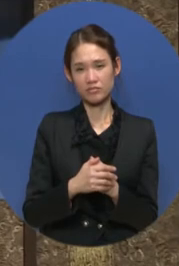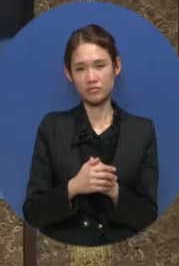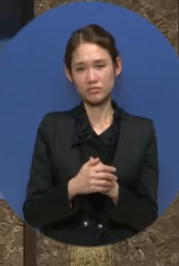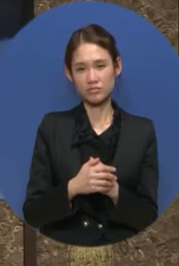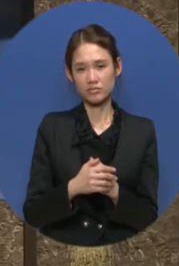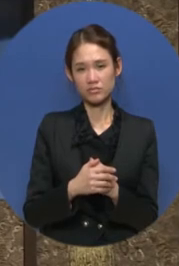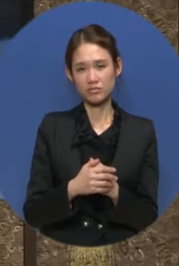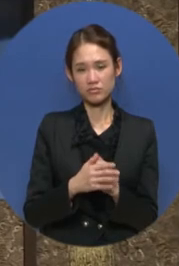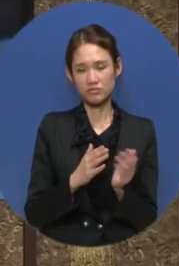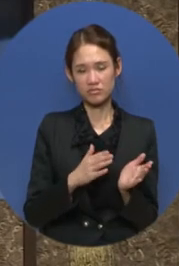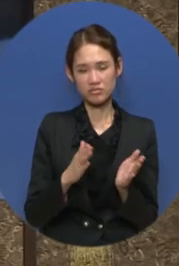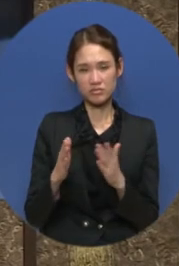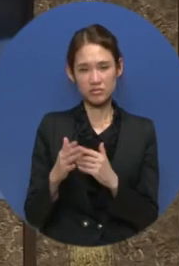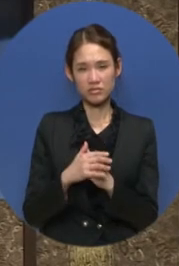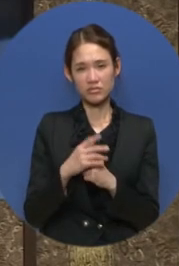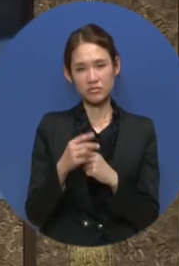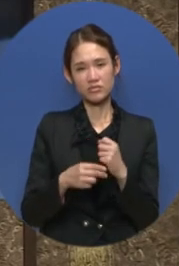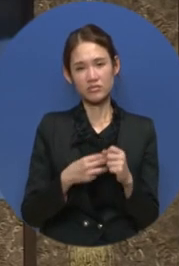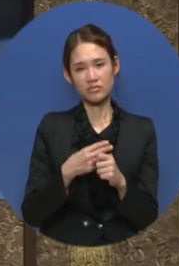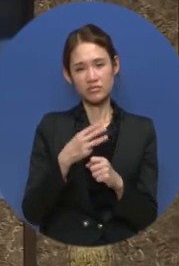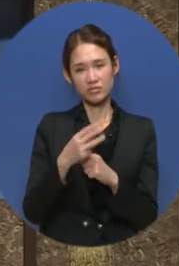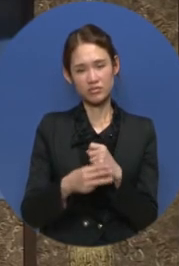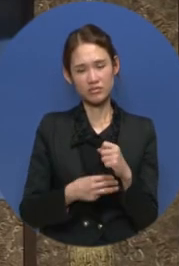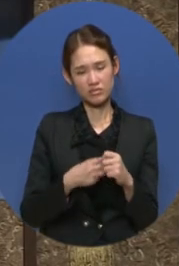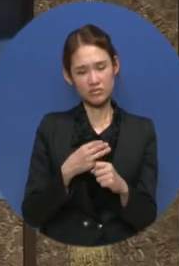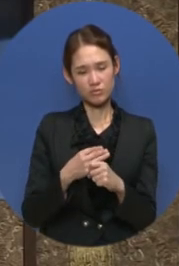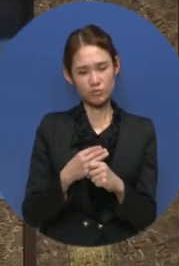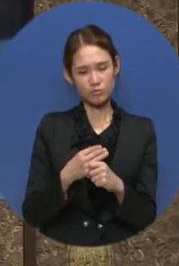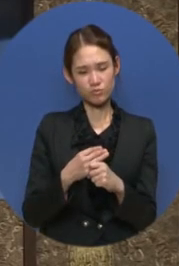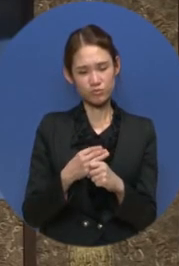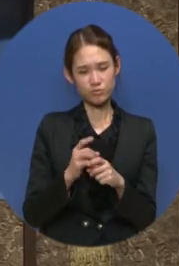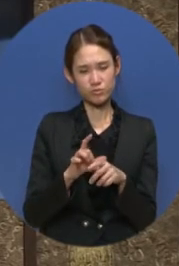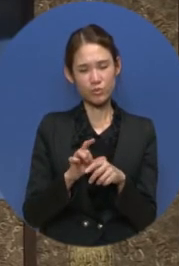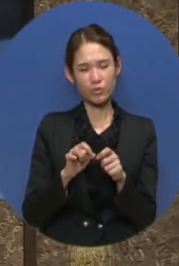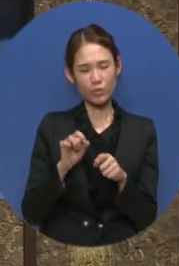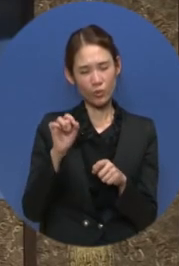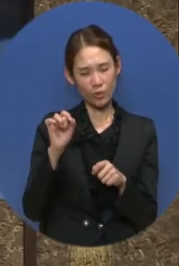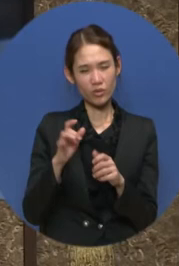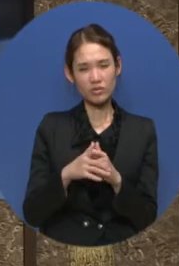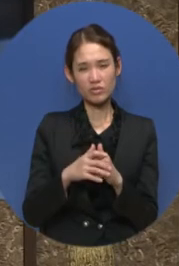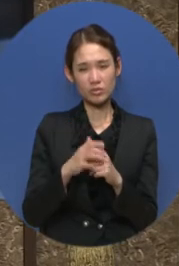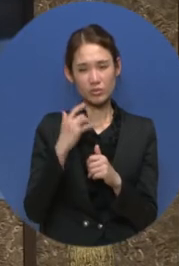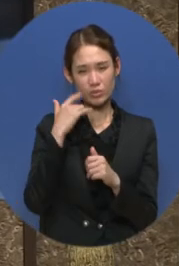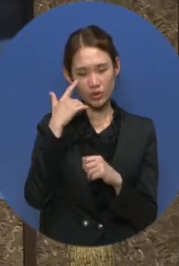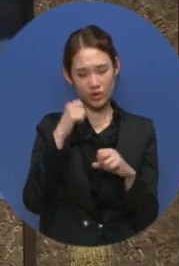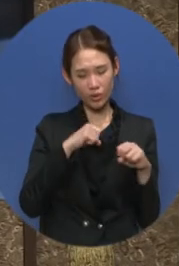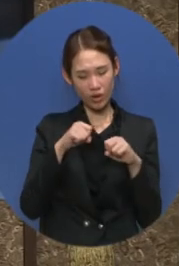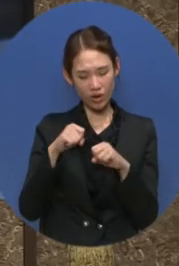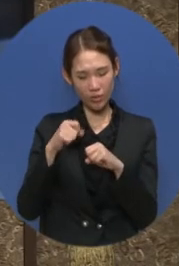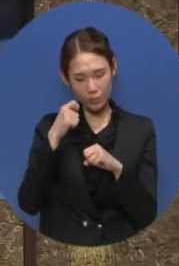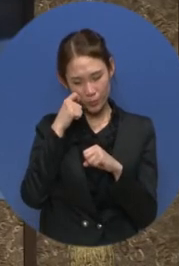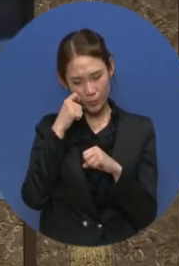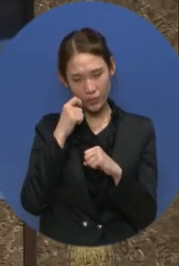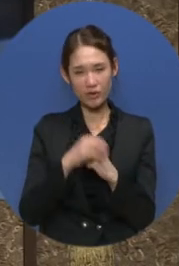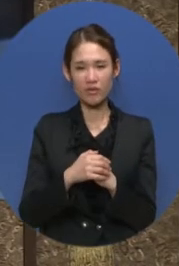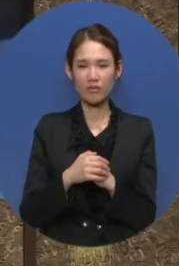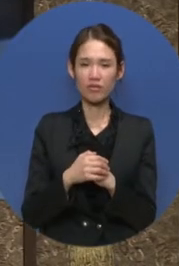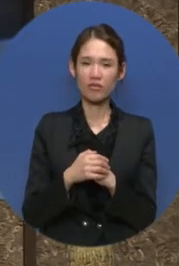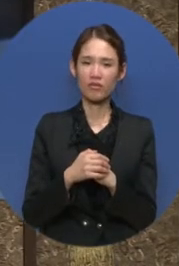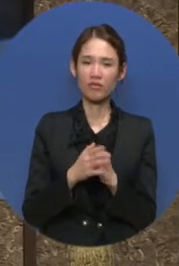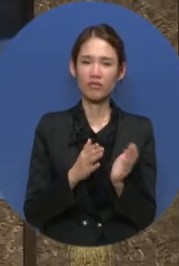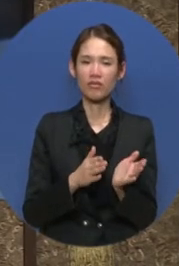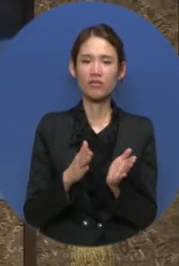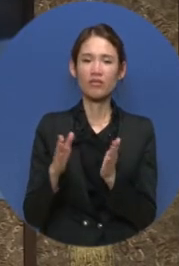보니 그 이제 몇 년 동안을 거짓 이제 목회 활동 못 하신 거예요. 아.